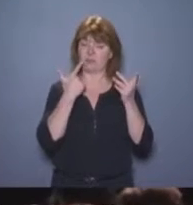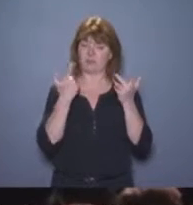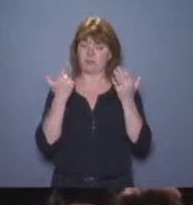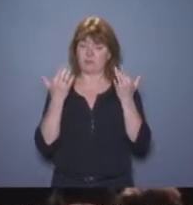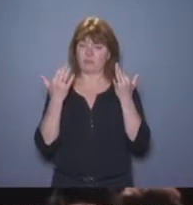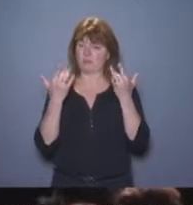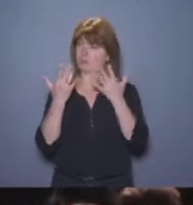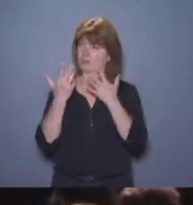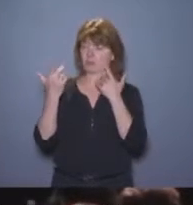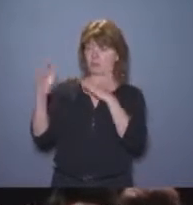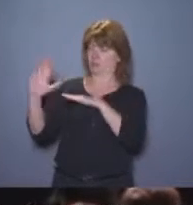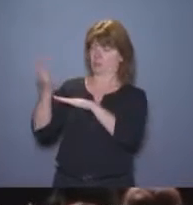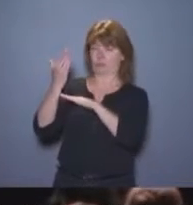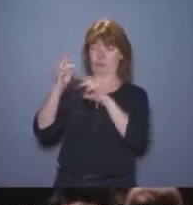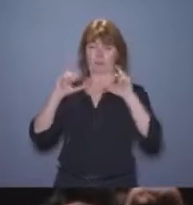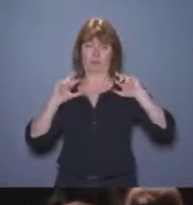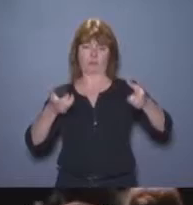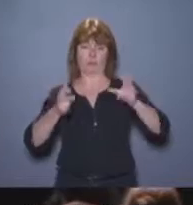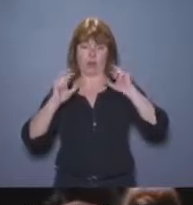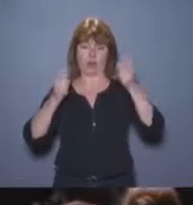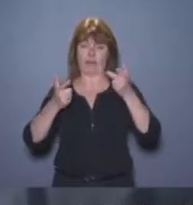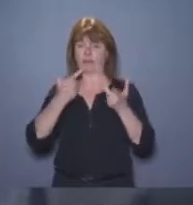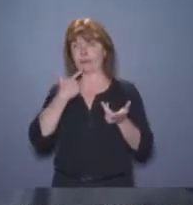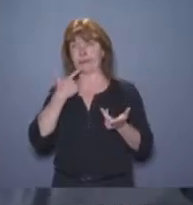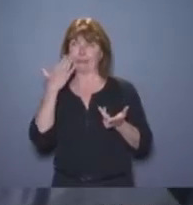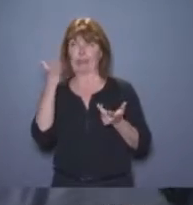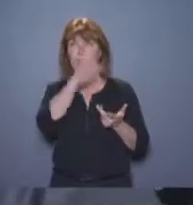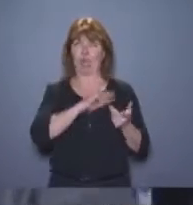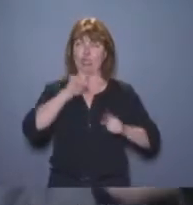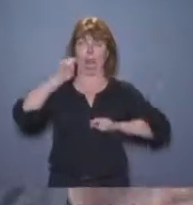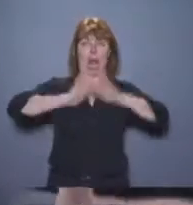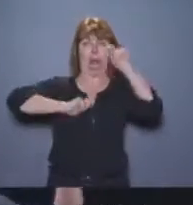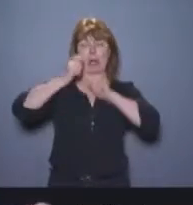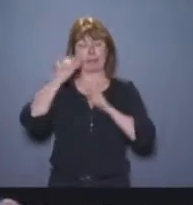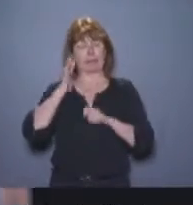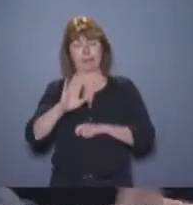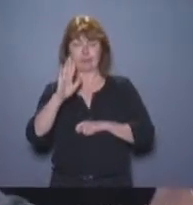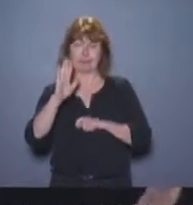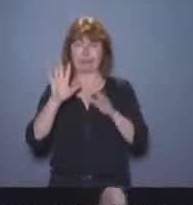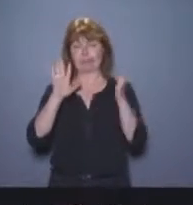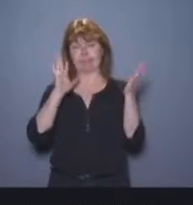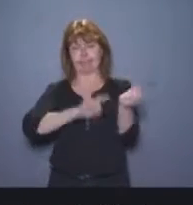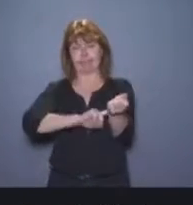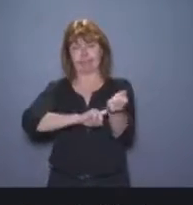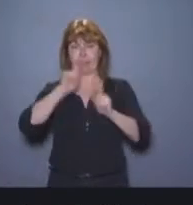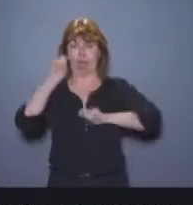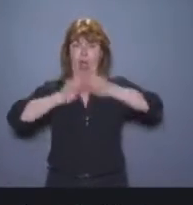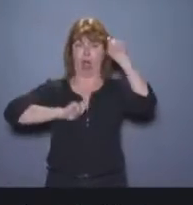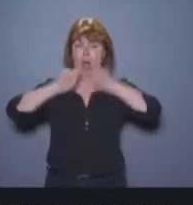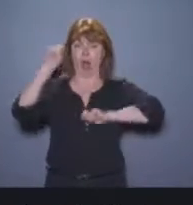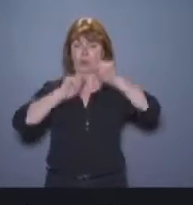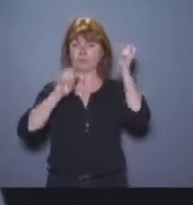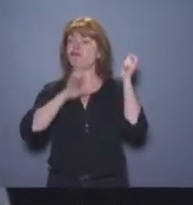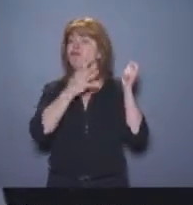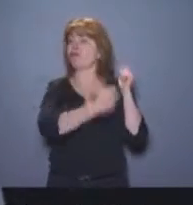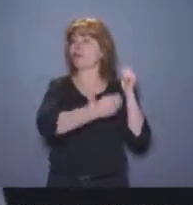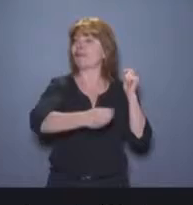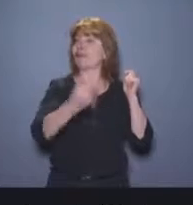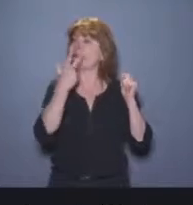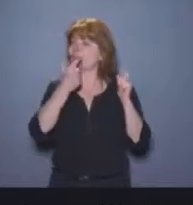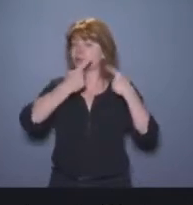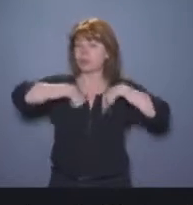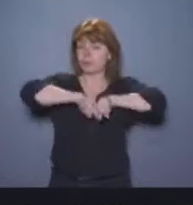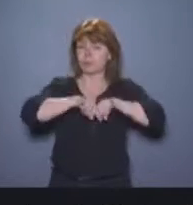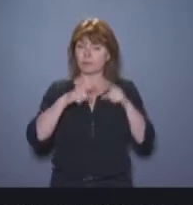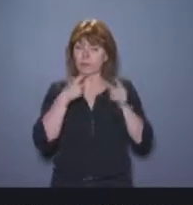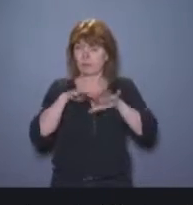Regardez-les. Chaque fois qu'ils passent à la télévision, c'est pour essayer de vous faire peur, parce qu'on est tous des râleurs dans ce pays, on le sait bien, on ne va